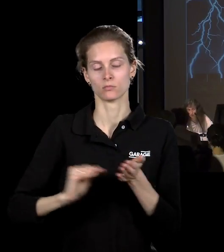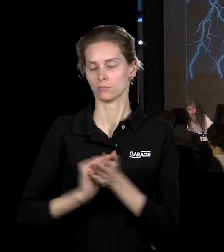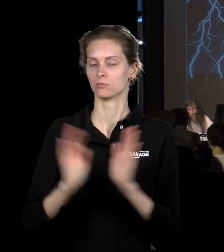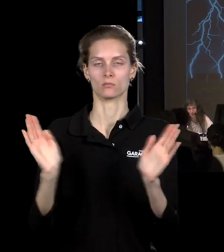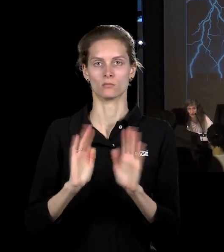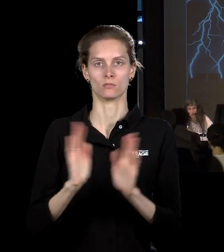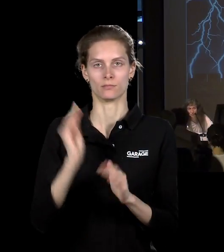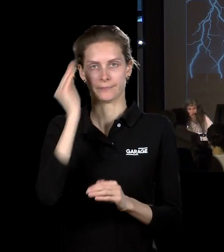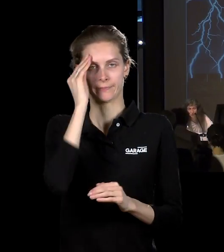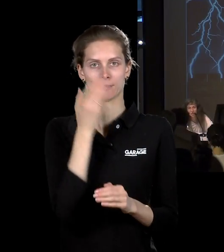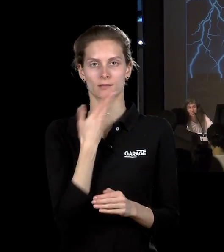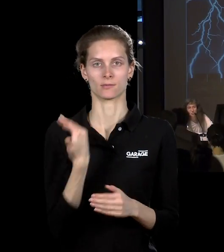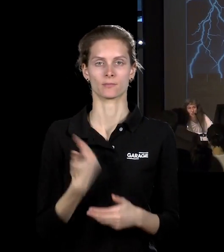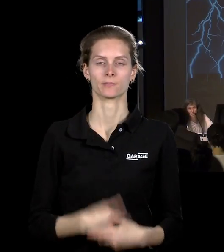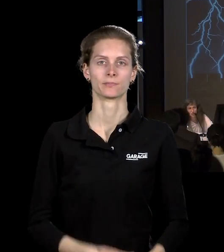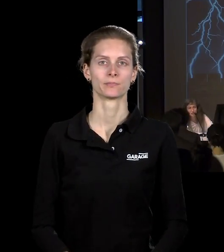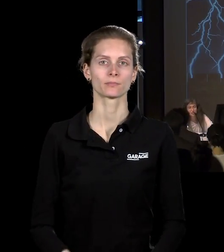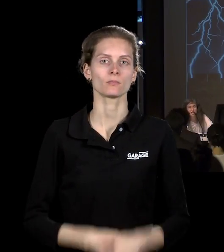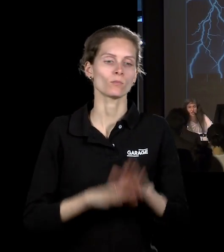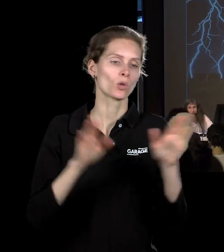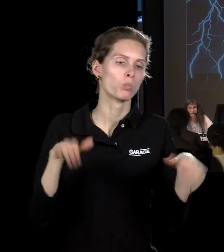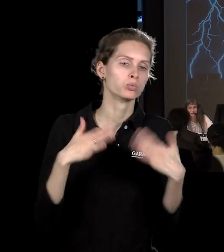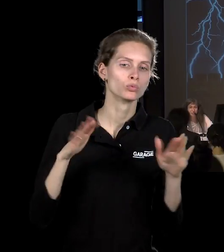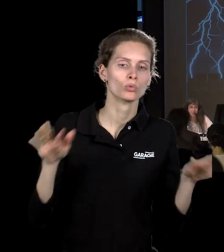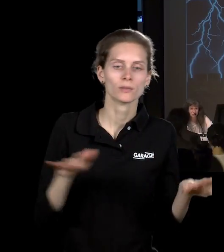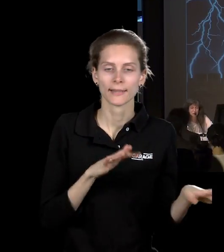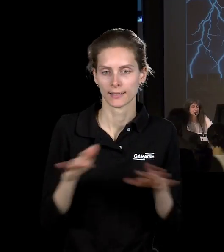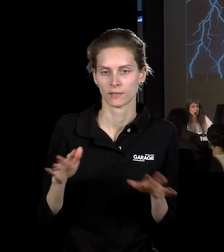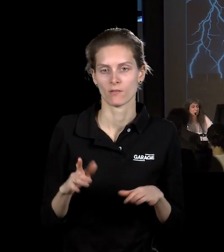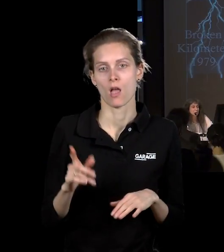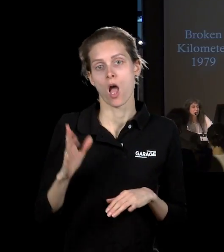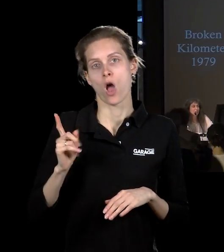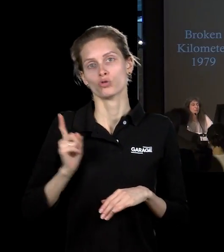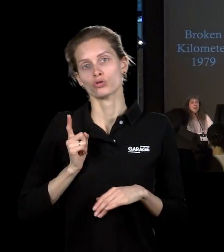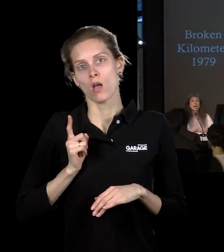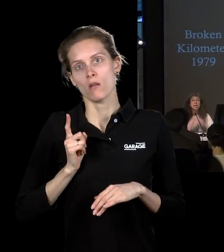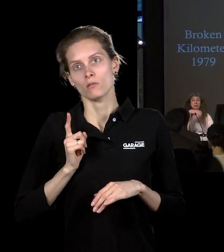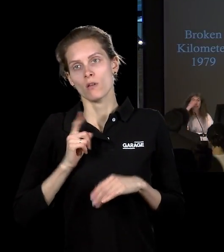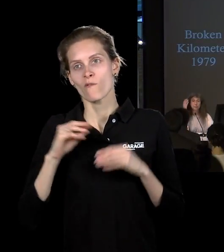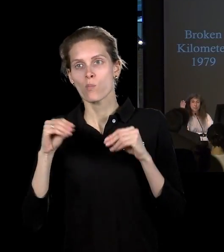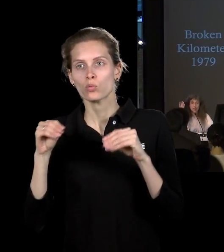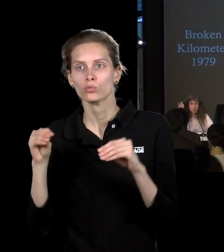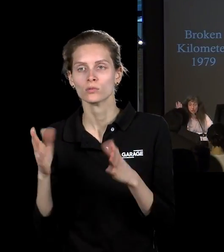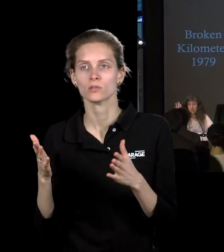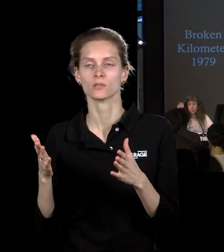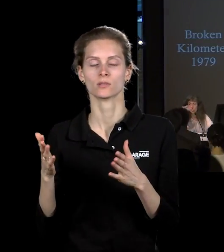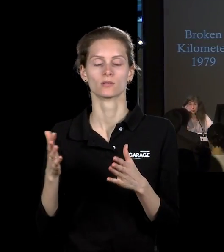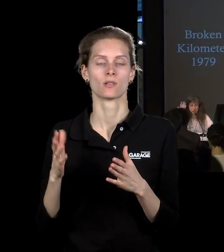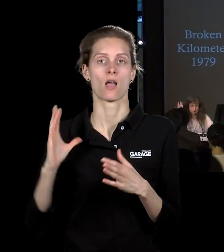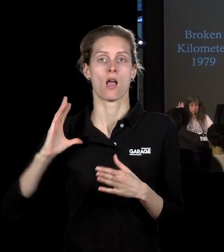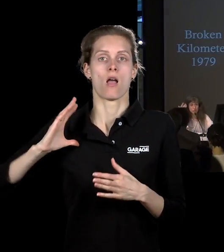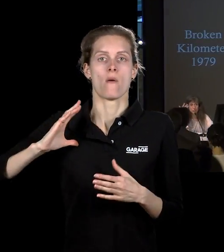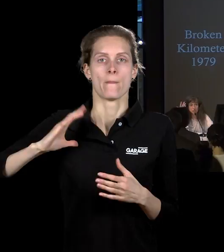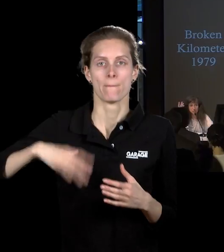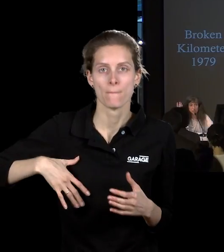сам». Бессмысленную работу, пустое действие, ожидание в пустыне. А после, как бы,